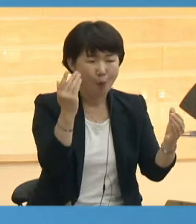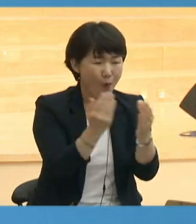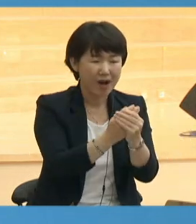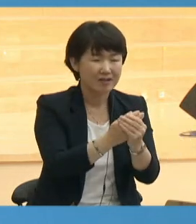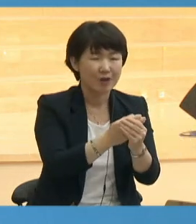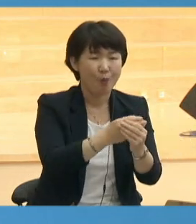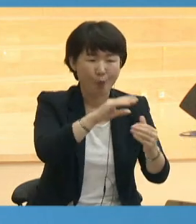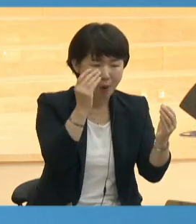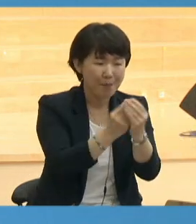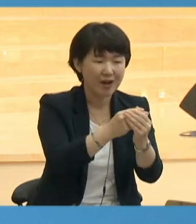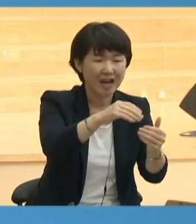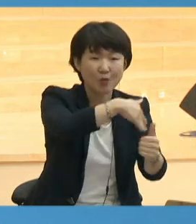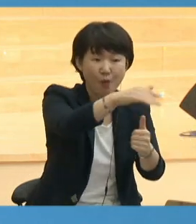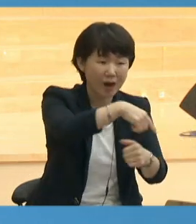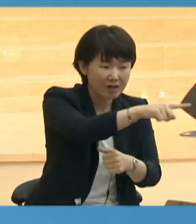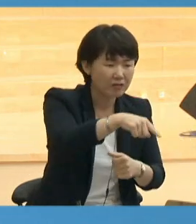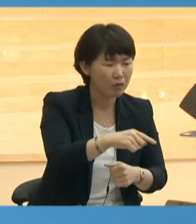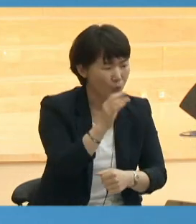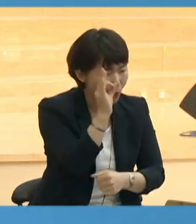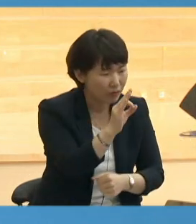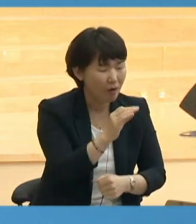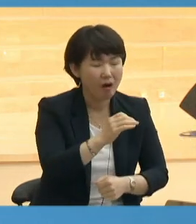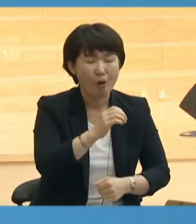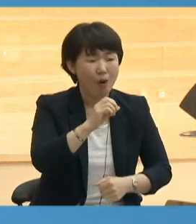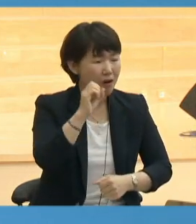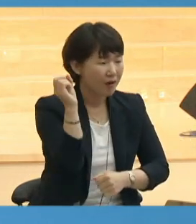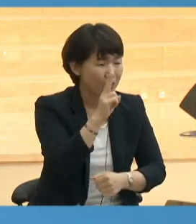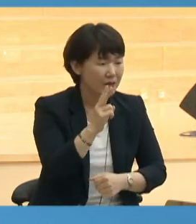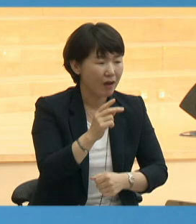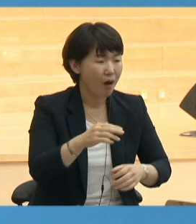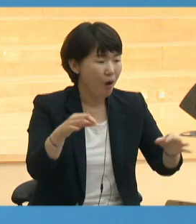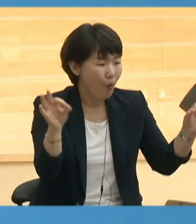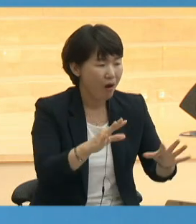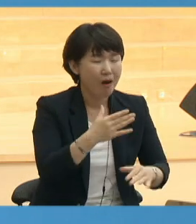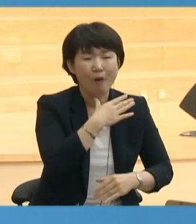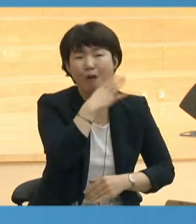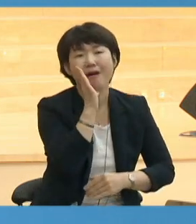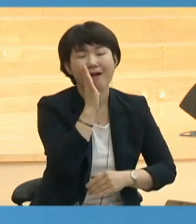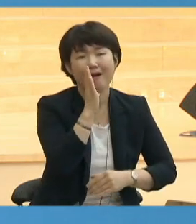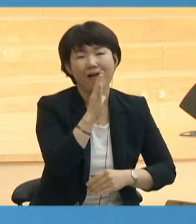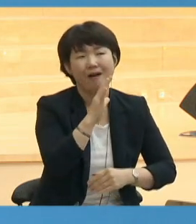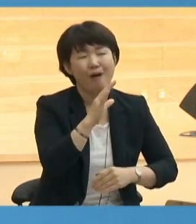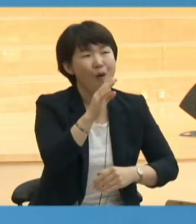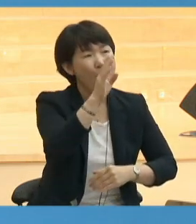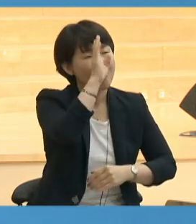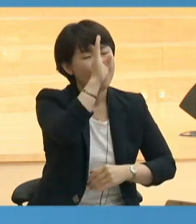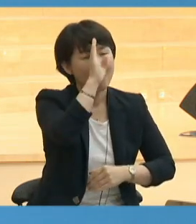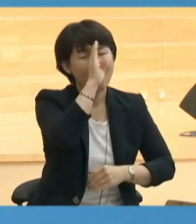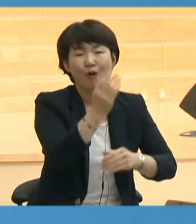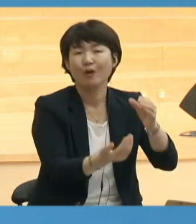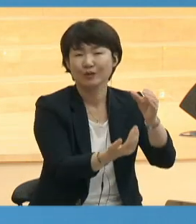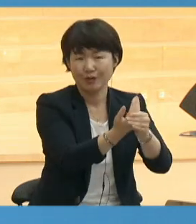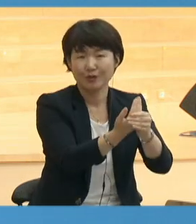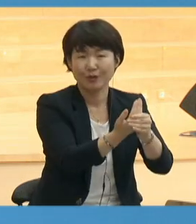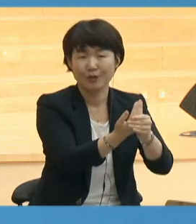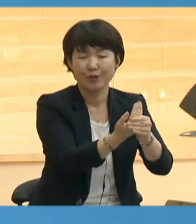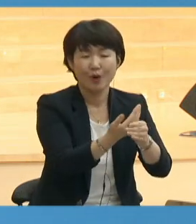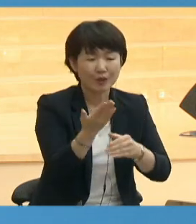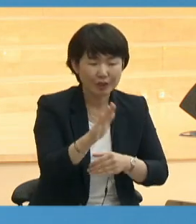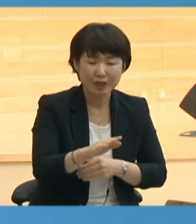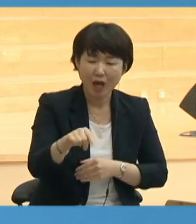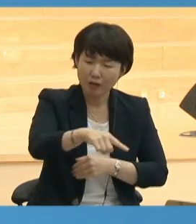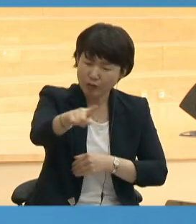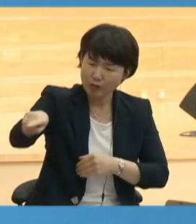됐을까요 금방 늙어 금방 노 3의 병 들어요 그런데